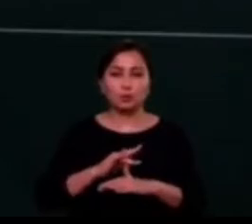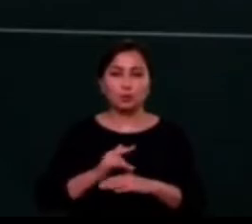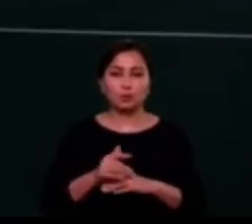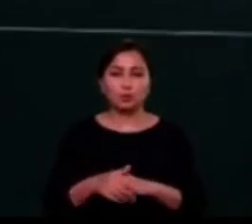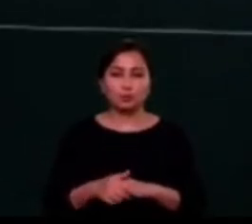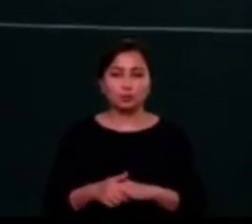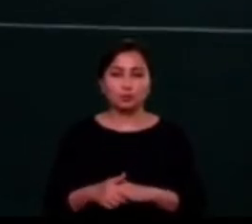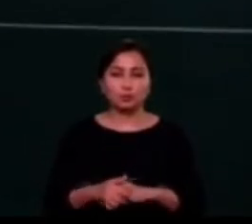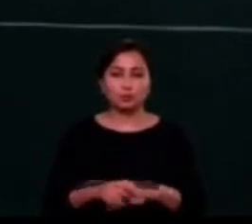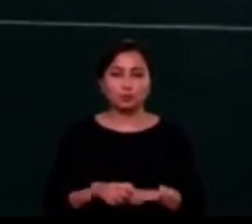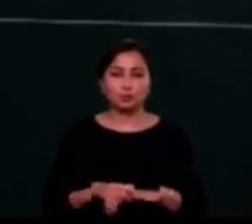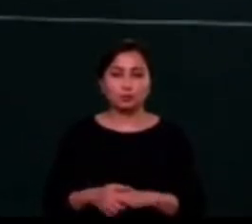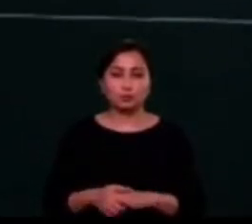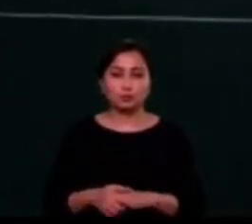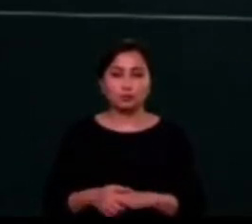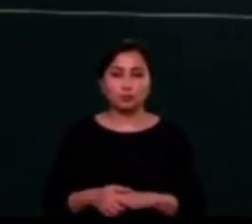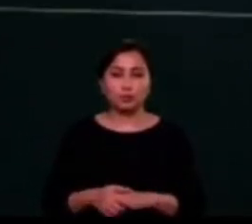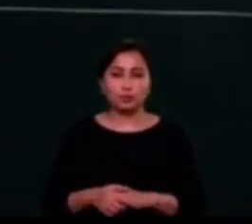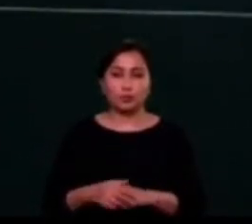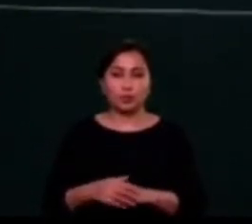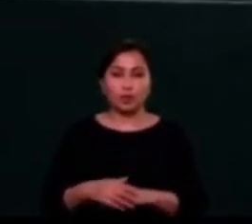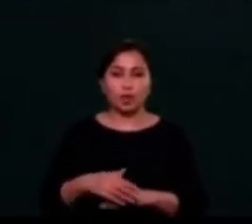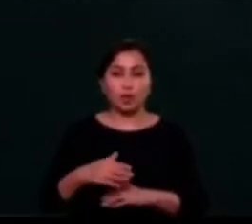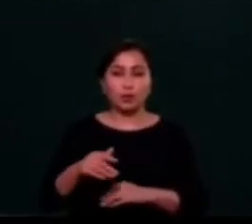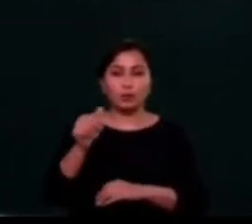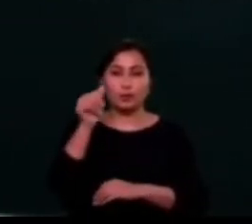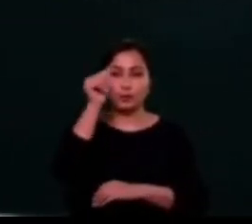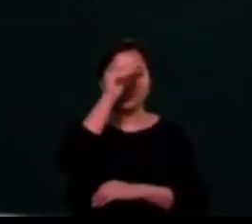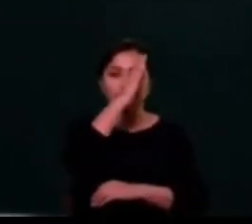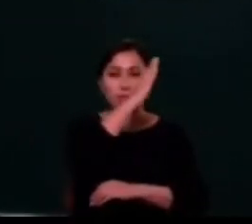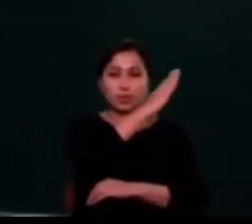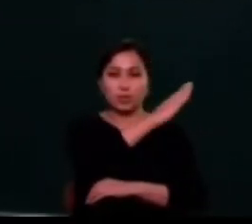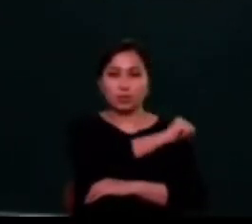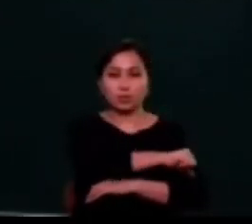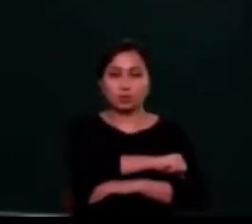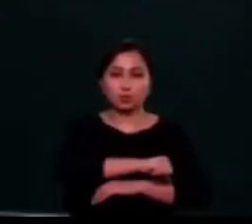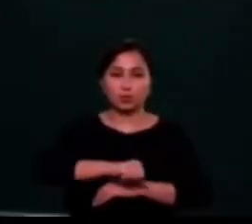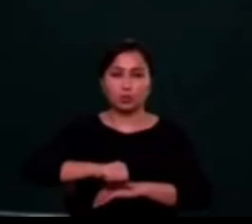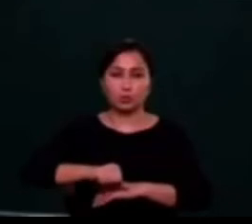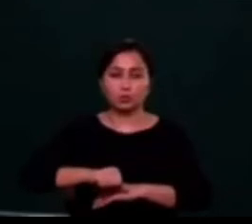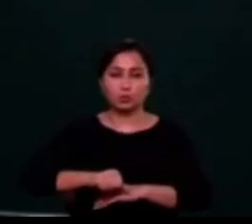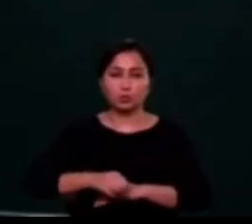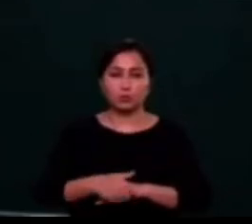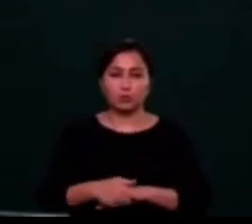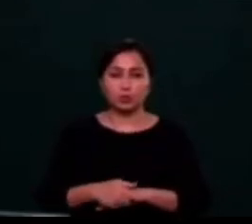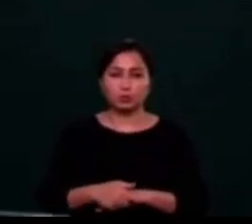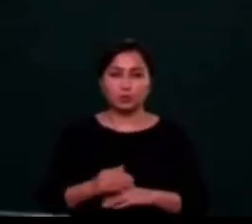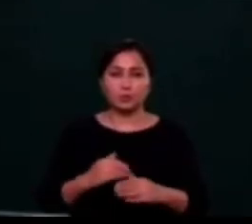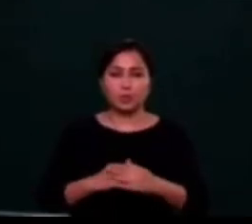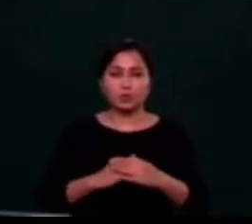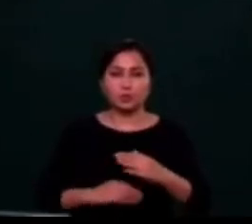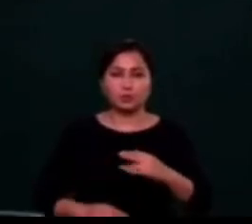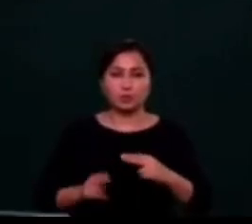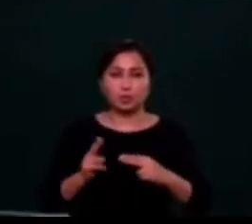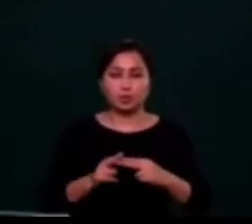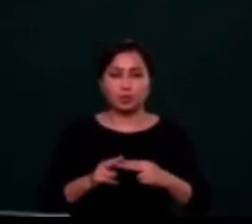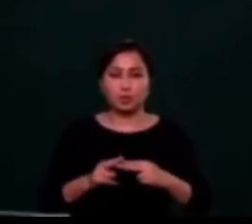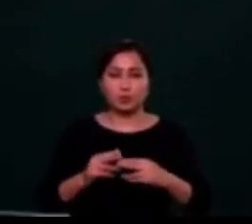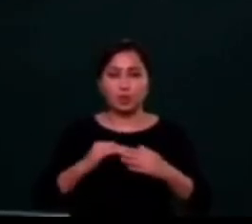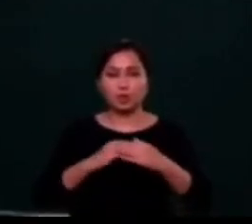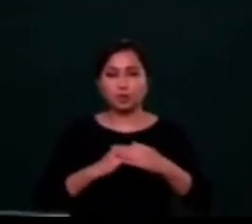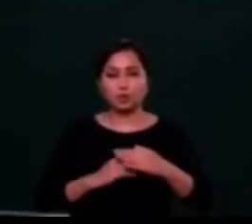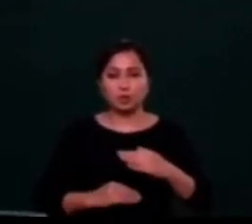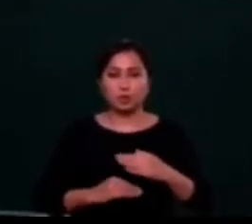середине и ведем прямую наклонную линию вниз, заканчиваем в